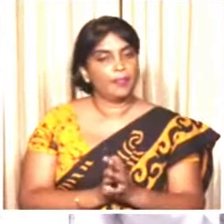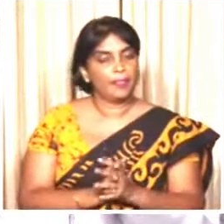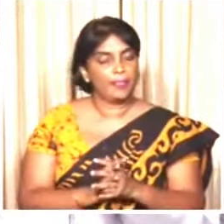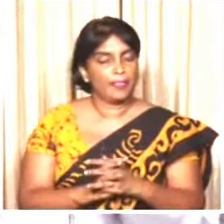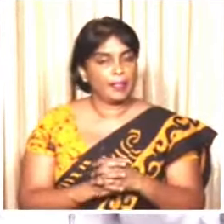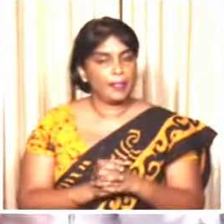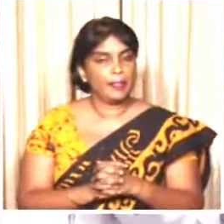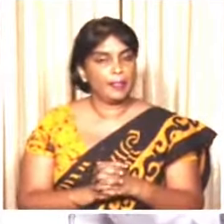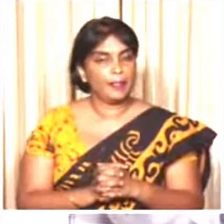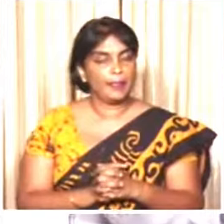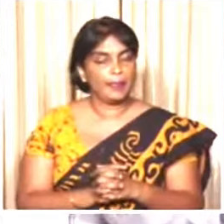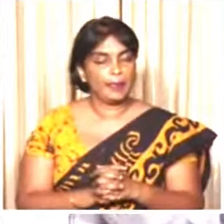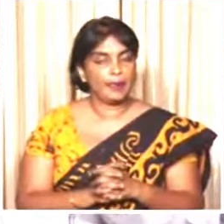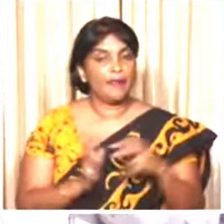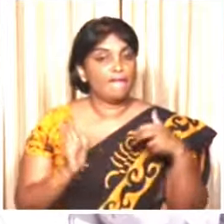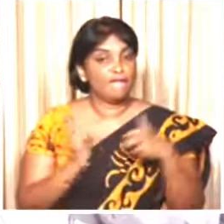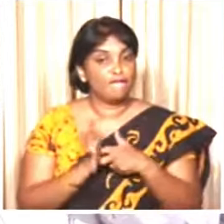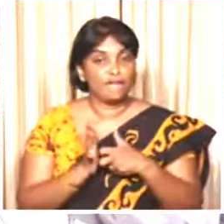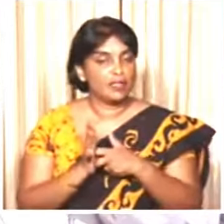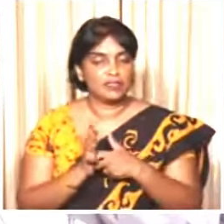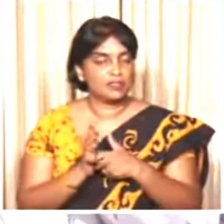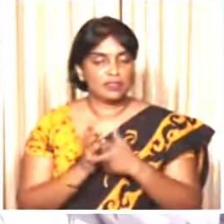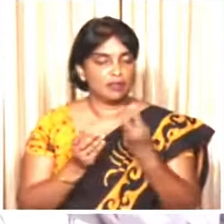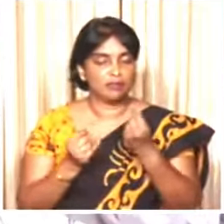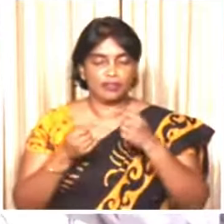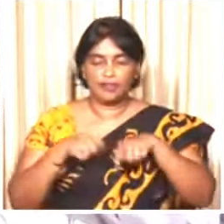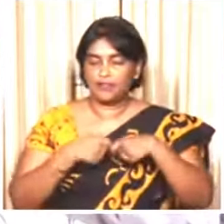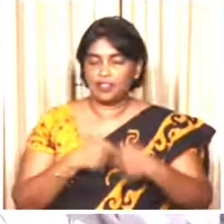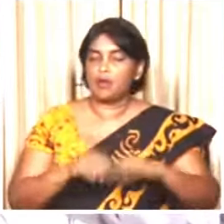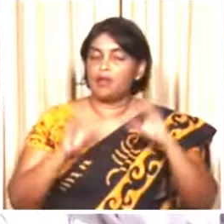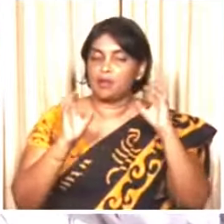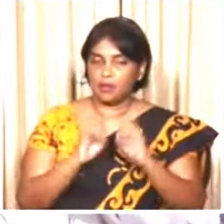වීසා කෝස් 0 මං ඉතින් ඉන්දියාවෙන් එන්න ඇති වෙන්නේ